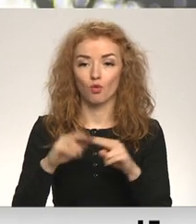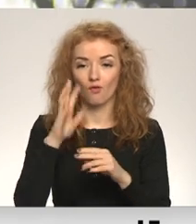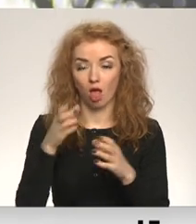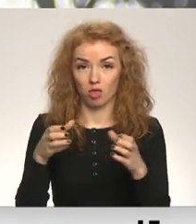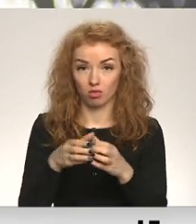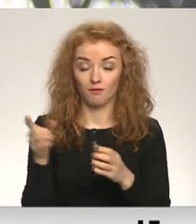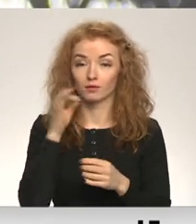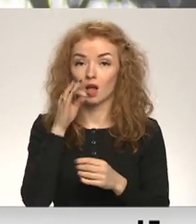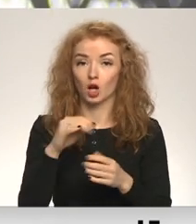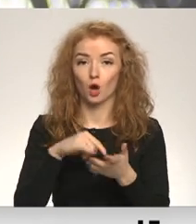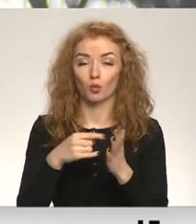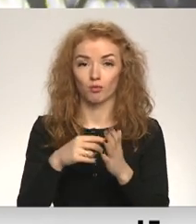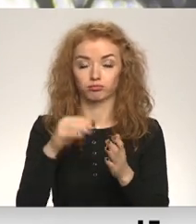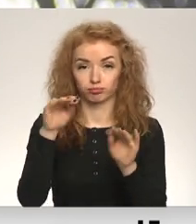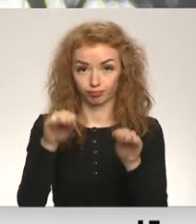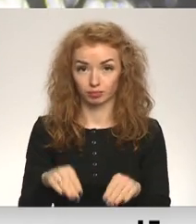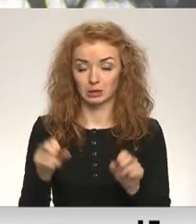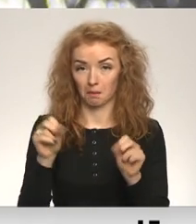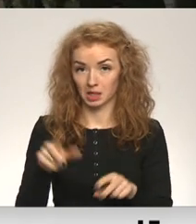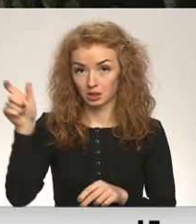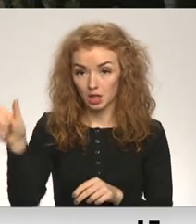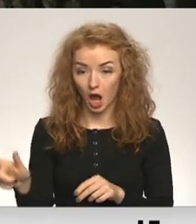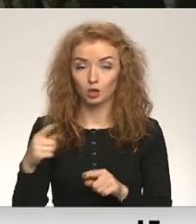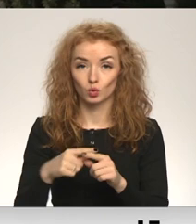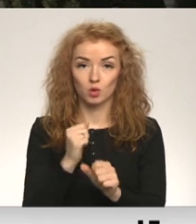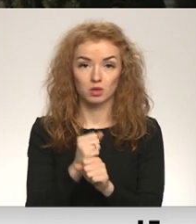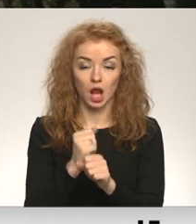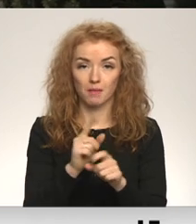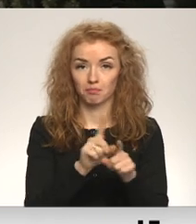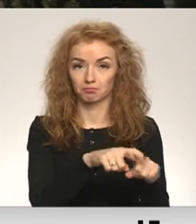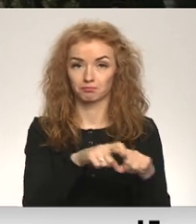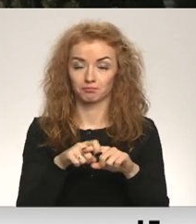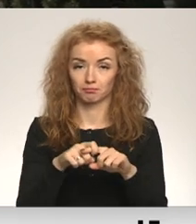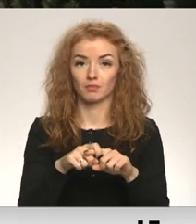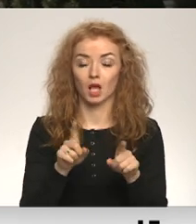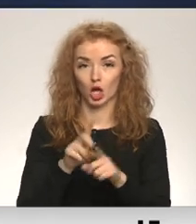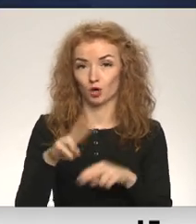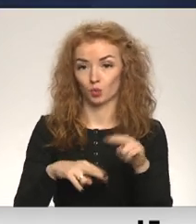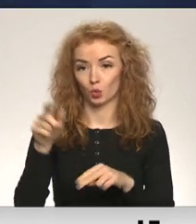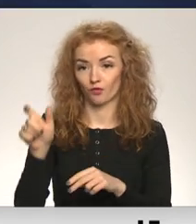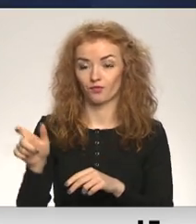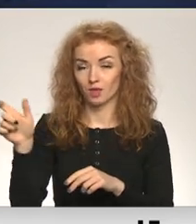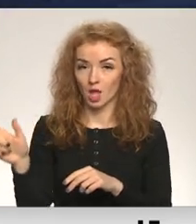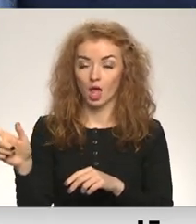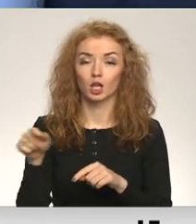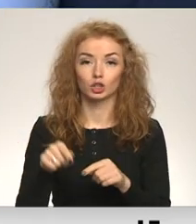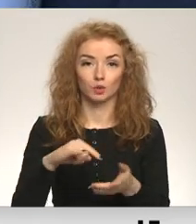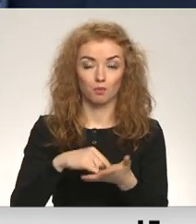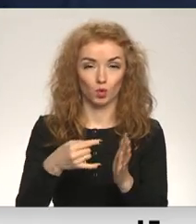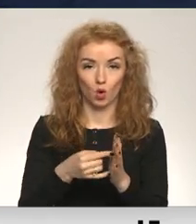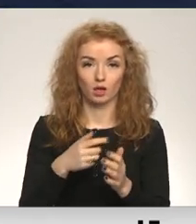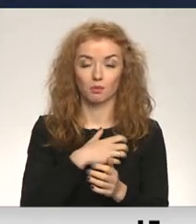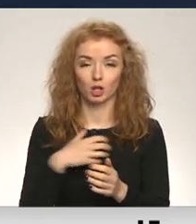ka būvprojektu izstrādājis certificēts speciālists un darbiem piesaistīti certificēti būvnieki. Būvniecības projekts